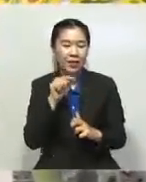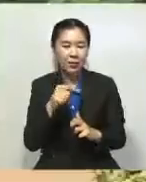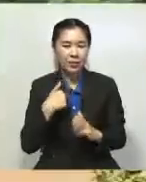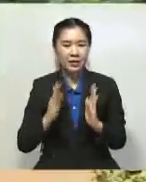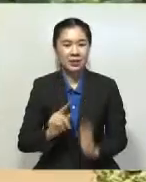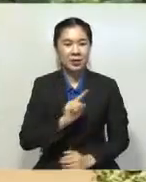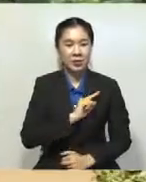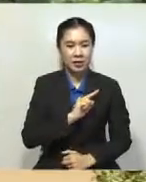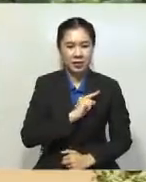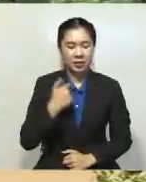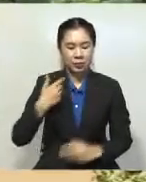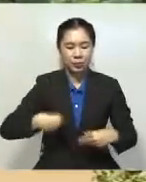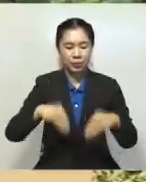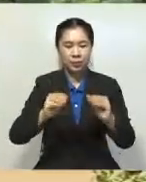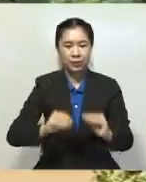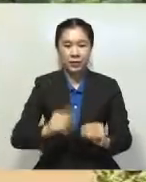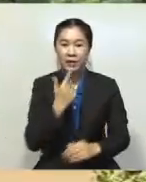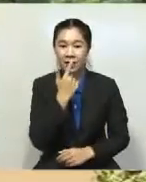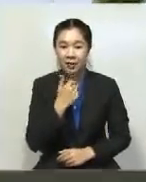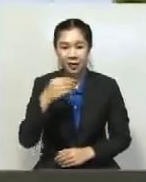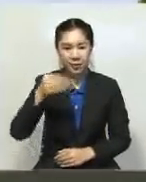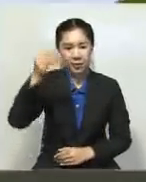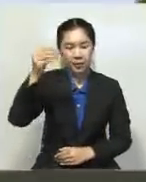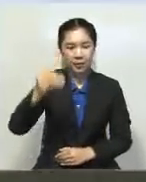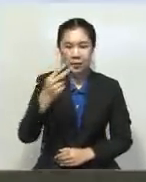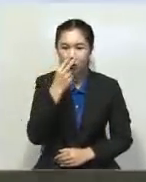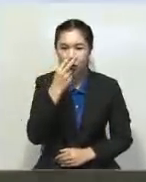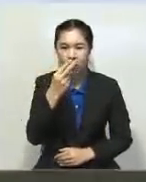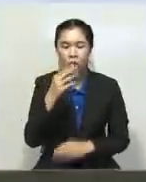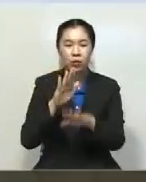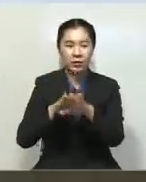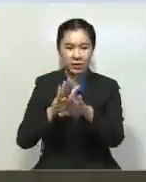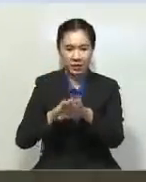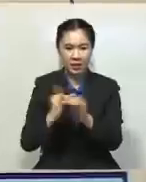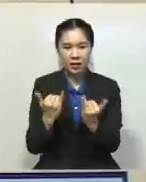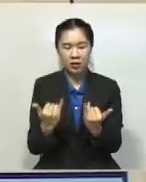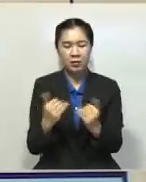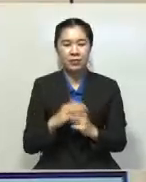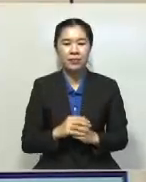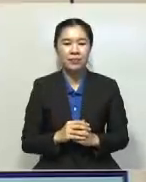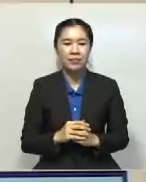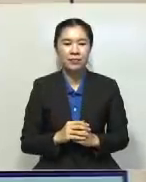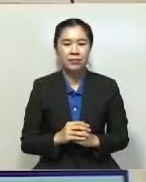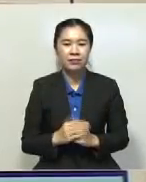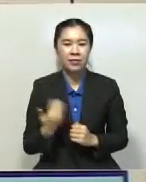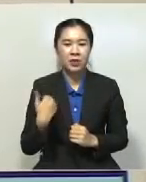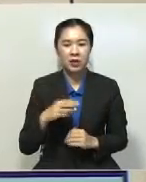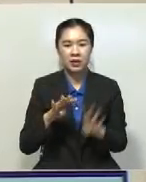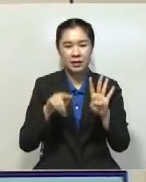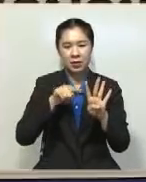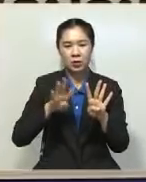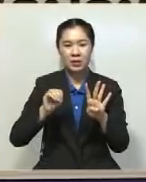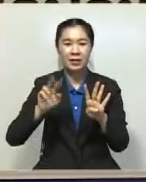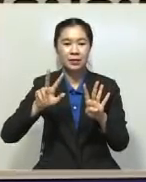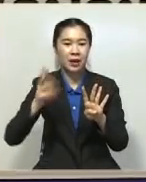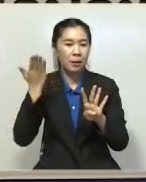ทานนะครับได้นำธงแดงมาปักเตือนโดยระดับน้ำที่เมืองเพชรบุรีในขณะนี้อยู่ที่ระดับ 4.43 เมตรซึ่งลด